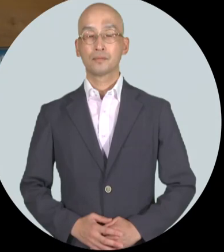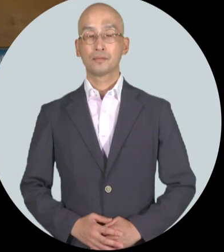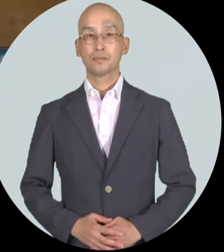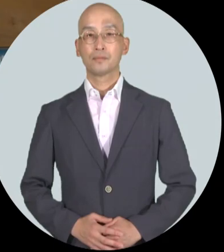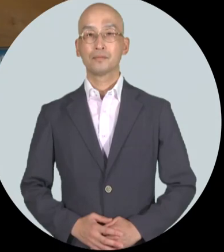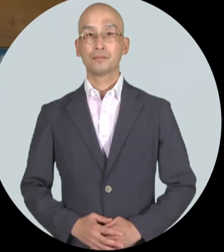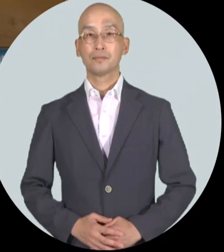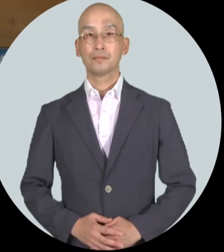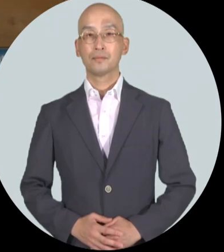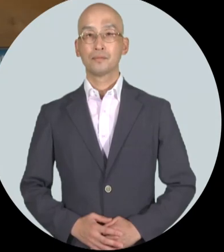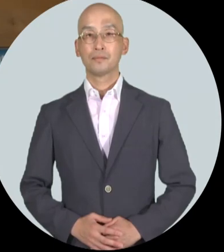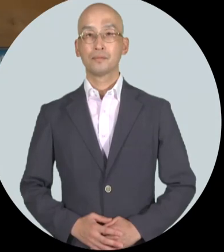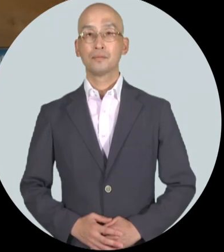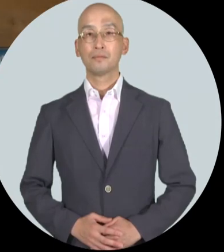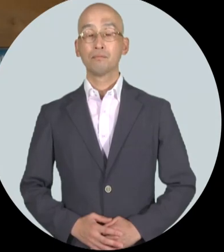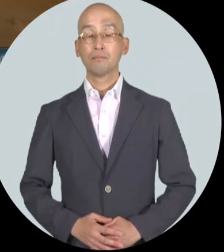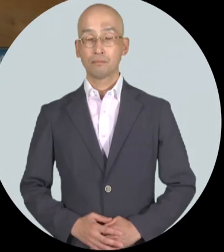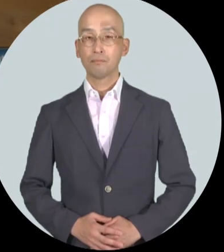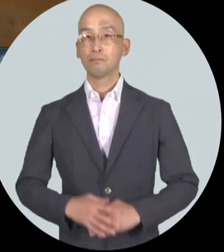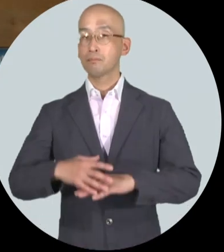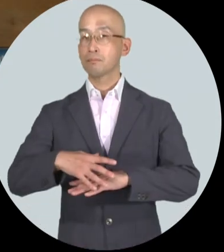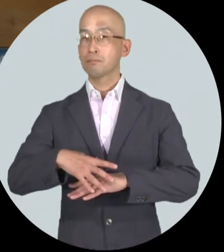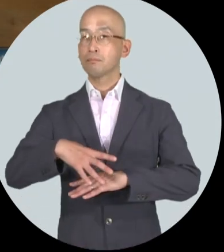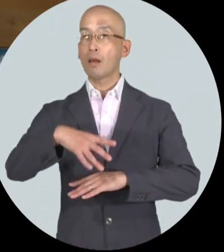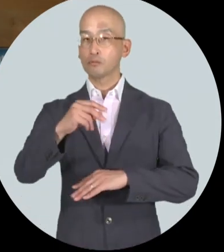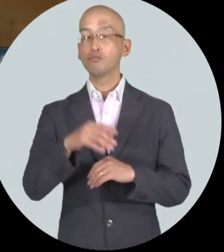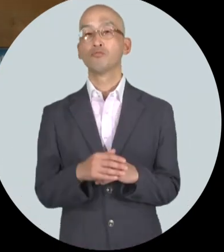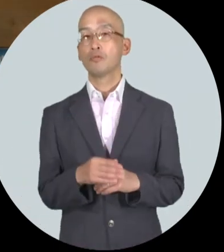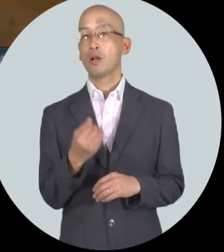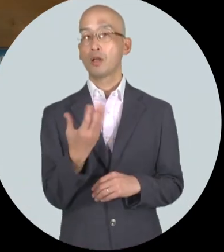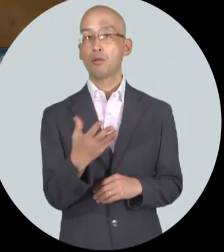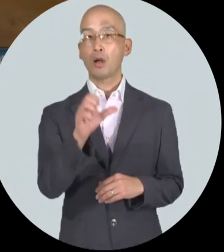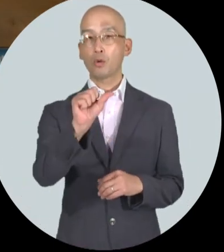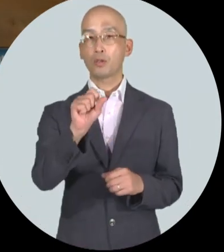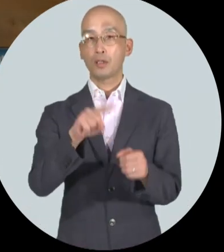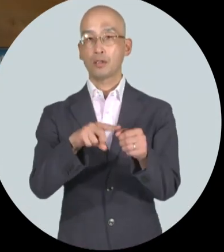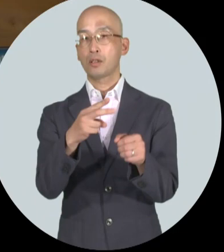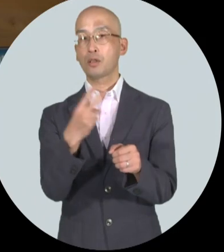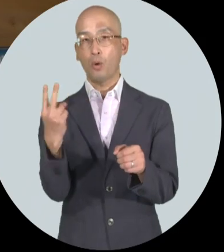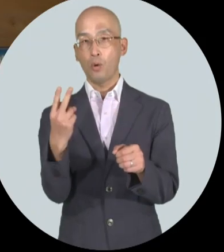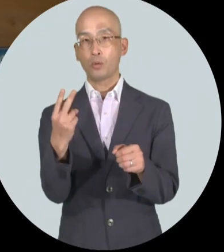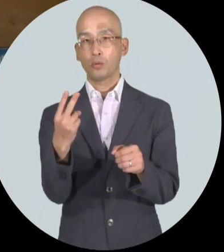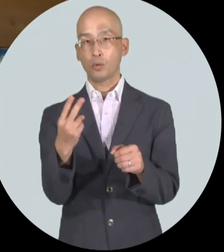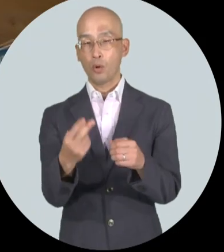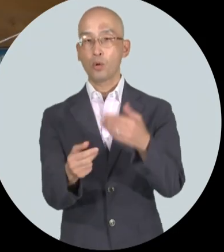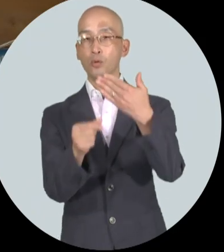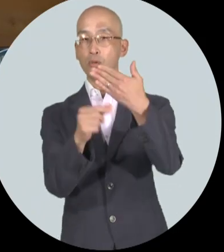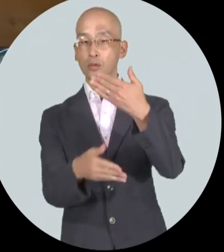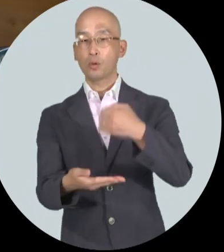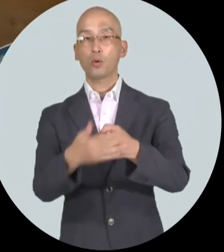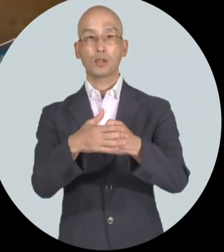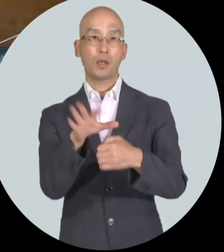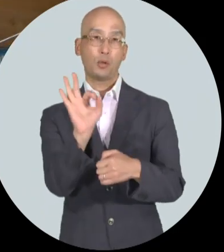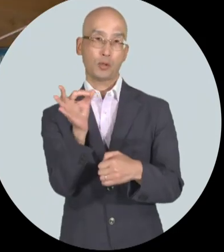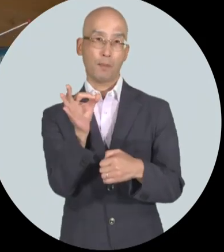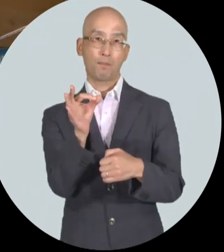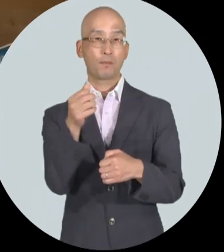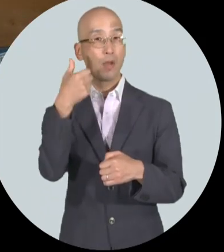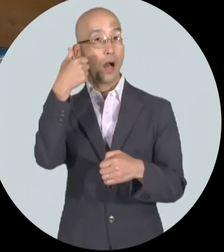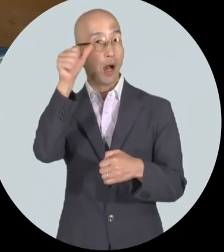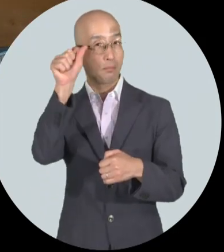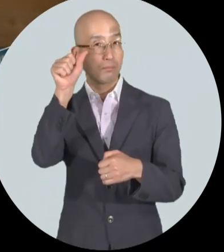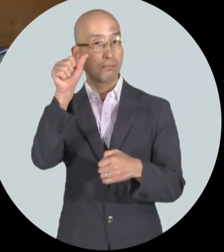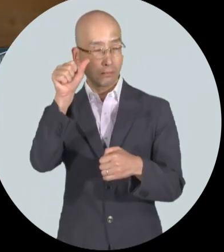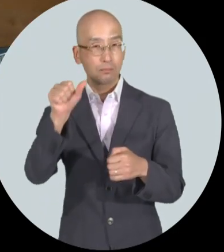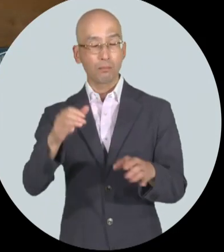よろしくお願いいたします。まずは、令和5年度の9月補正予算案がお